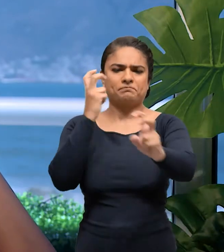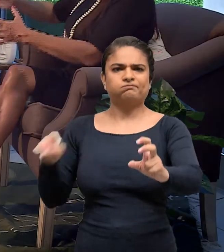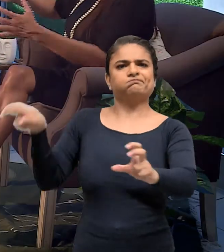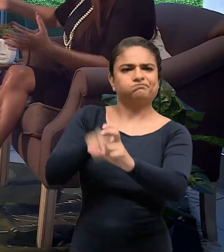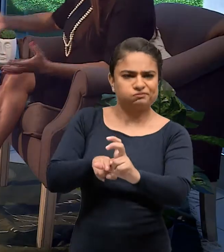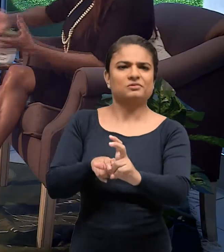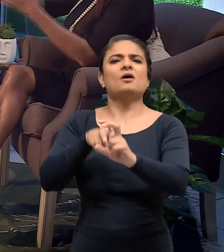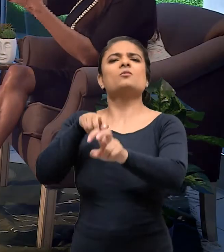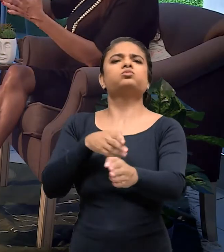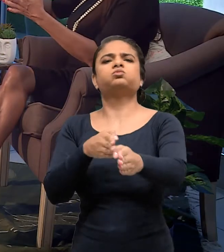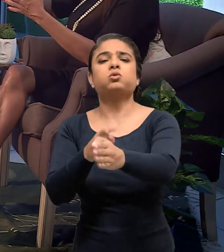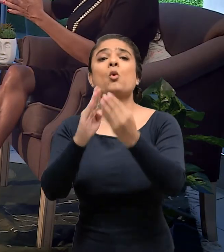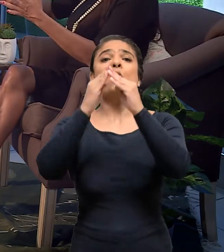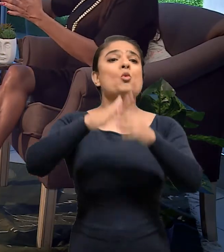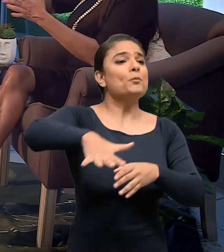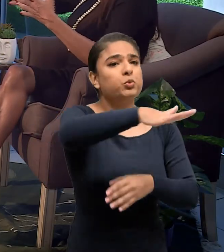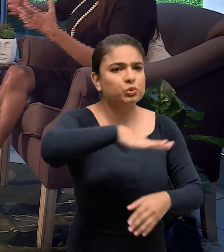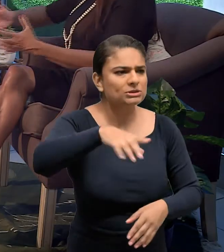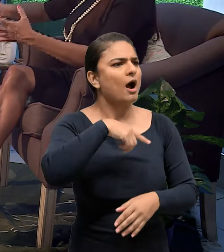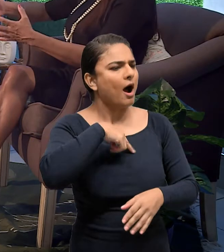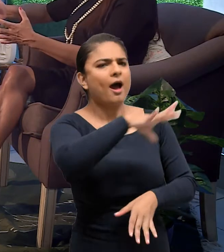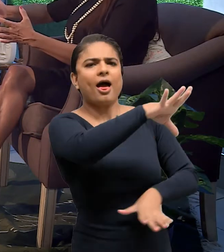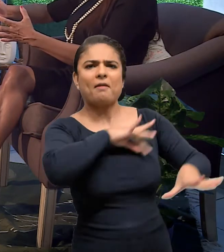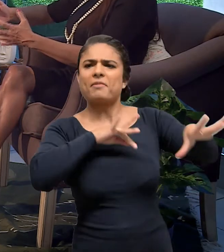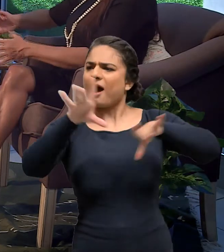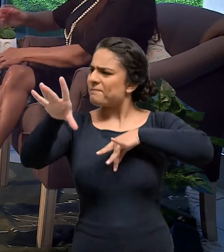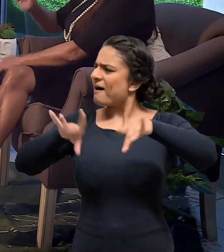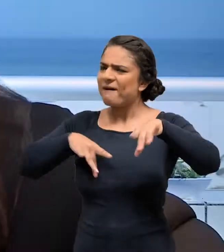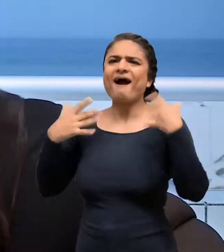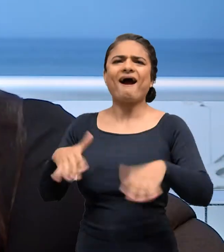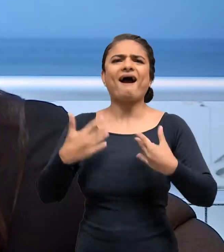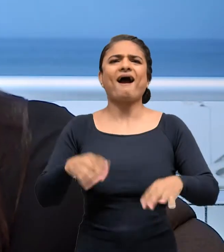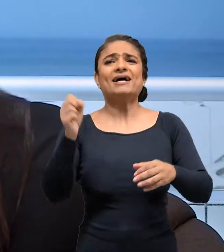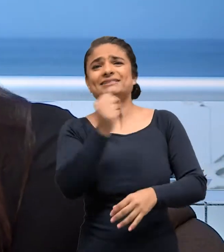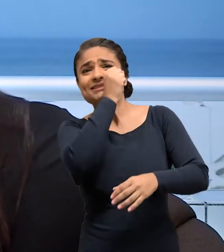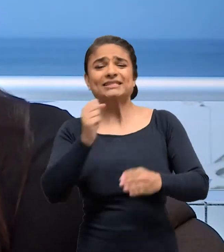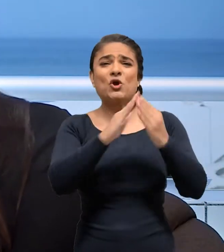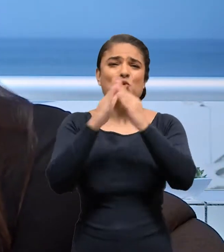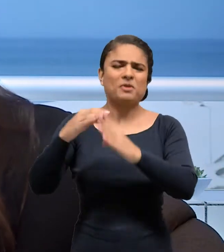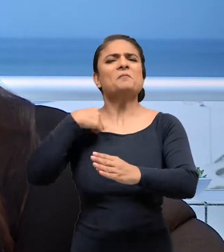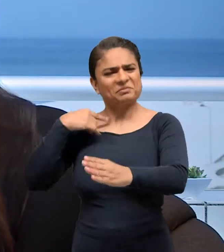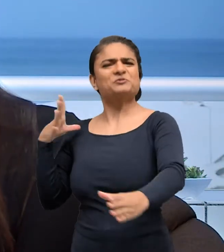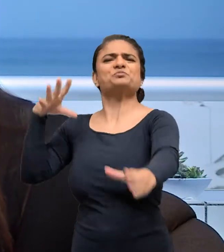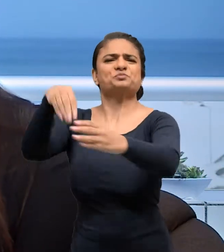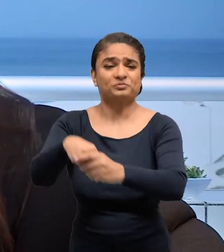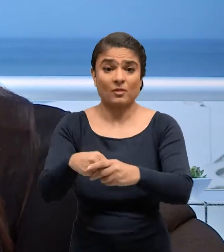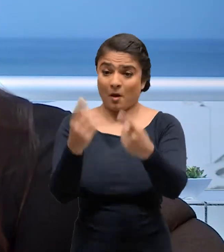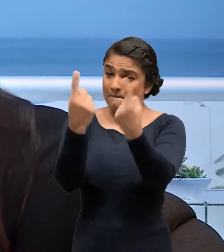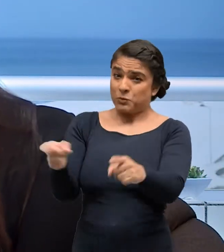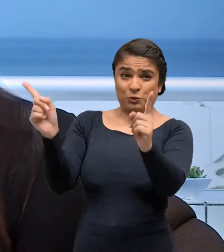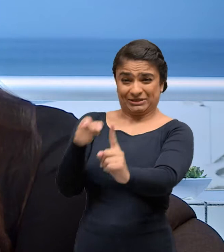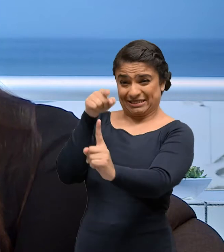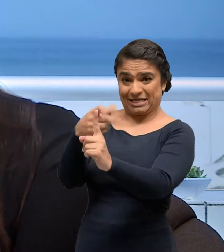die gemeenskap vir my laat voel, maar jy's deel van die gemeenskap. So musiek het 'n baie groot rol in my